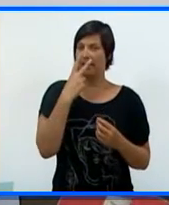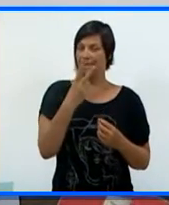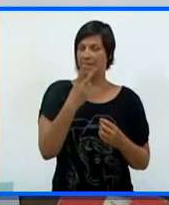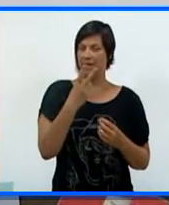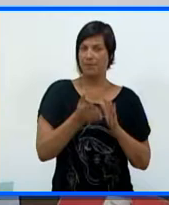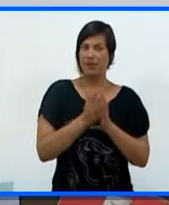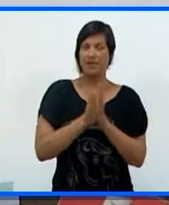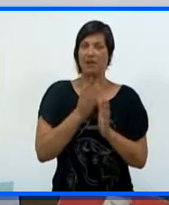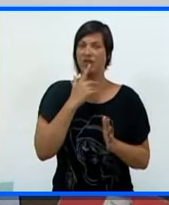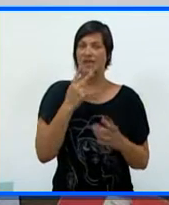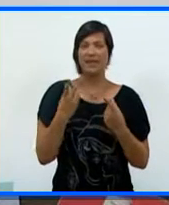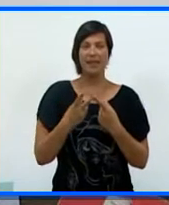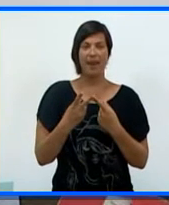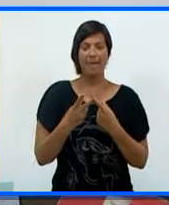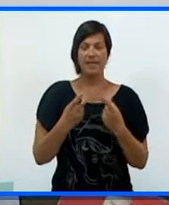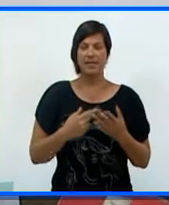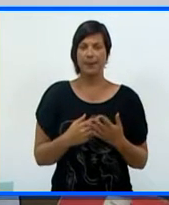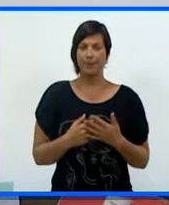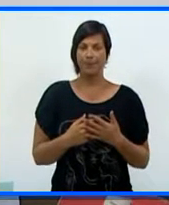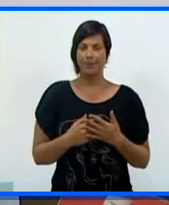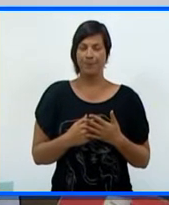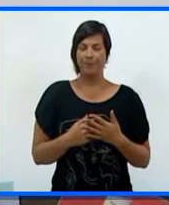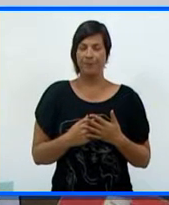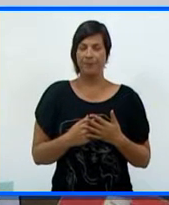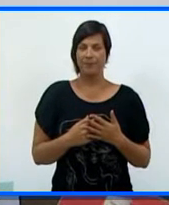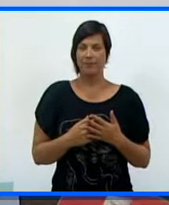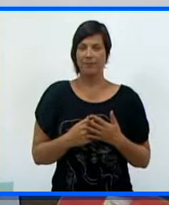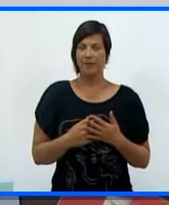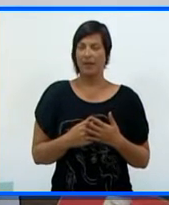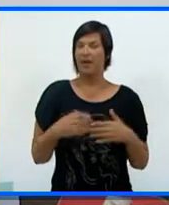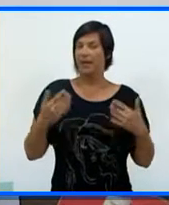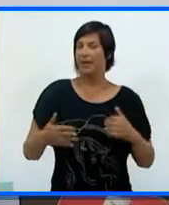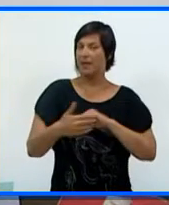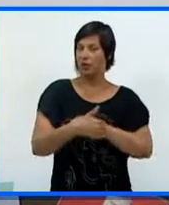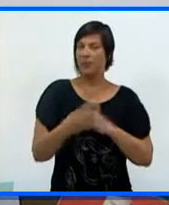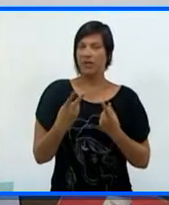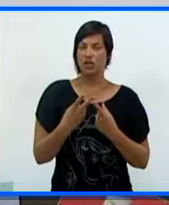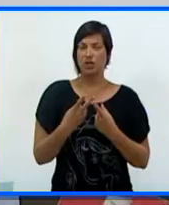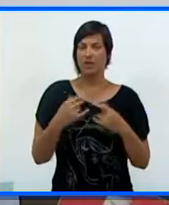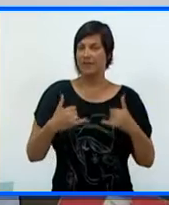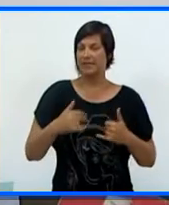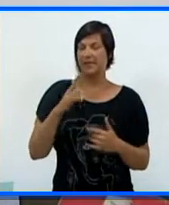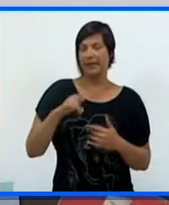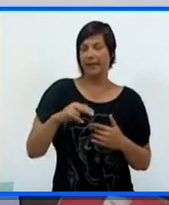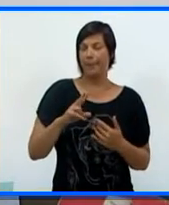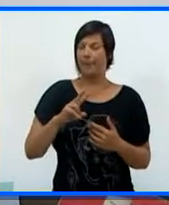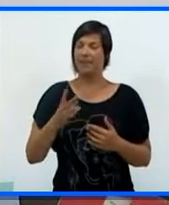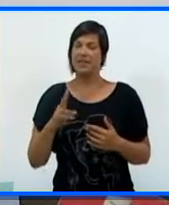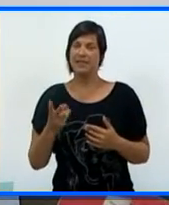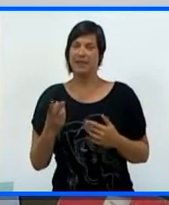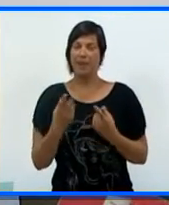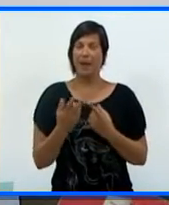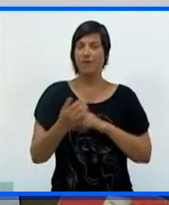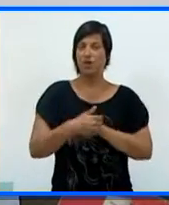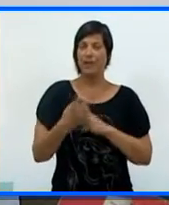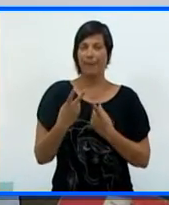vidimo znakovni jezik na televiziji. Evo i na našoj dubrovačkoj televiziji vijesti se prevode